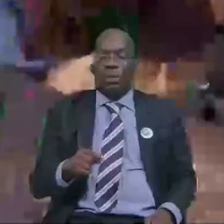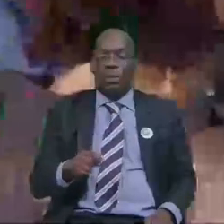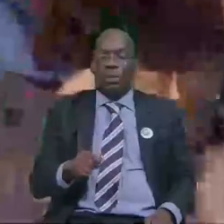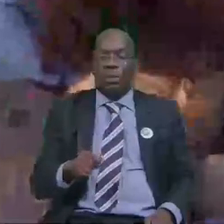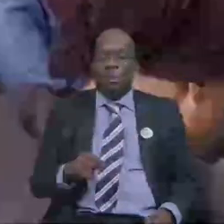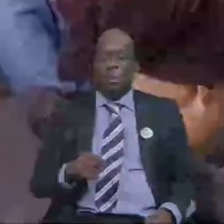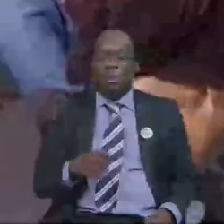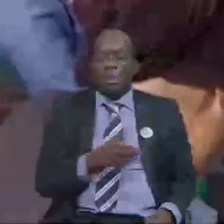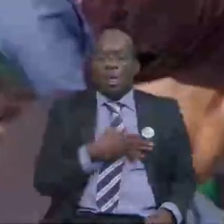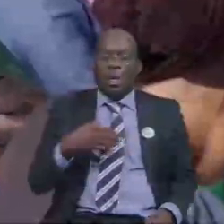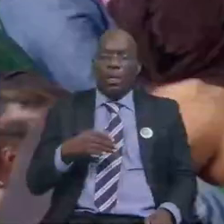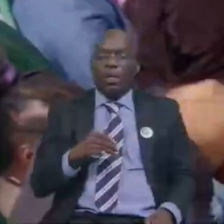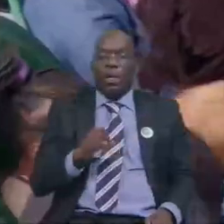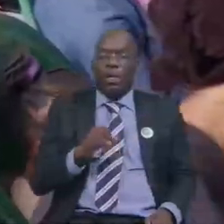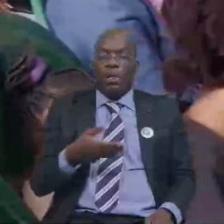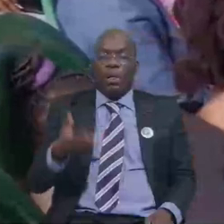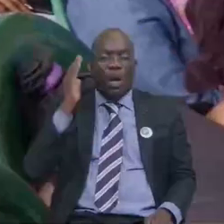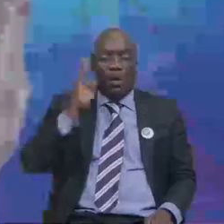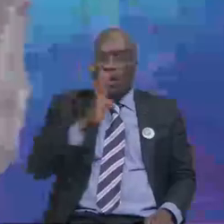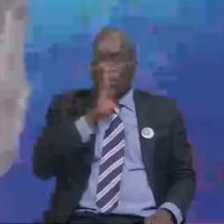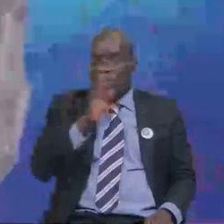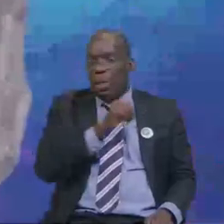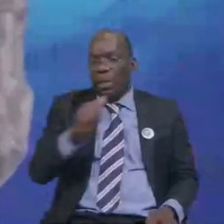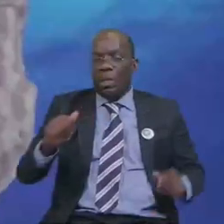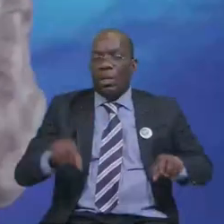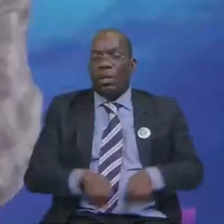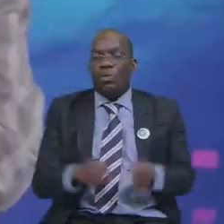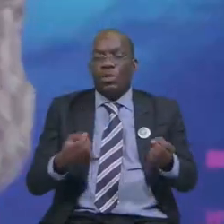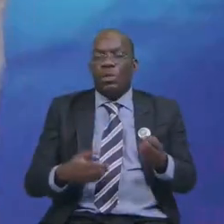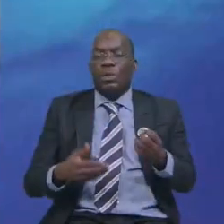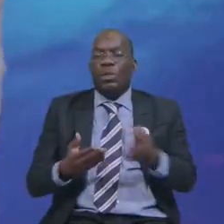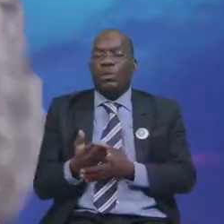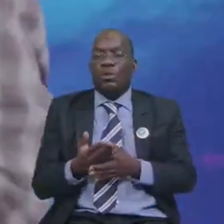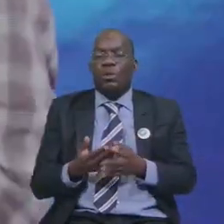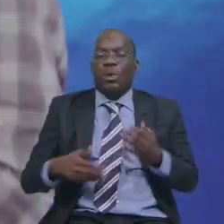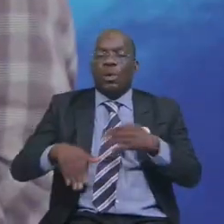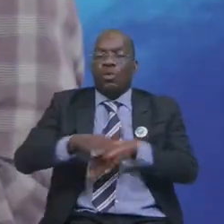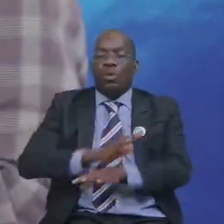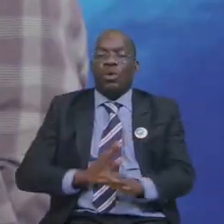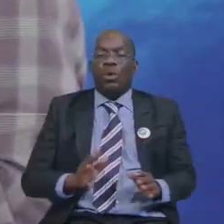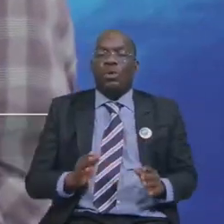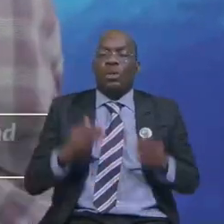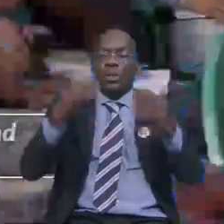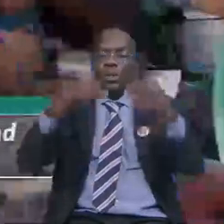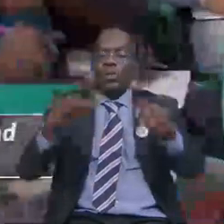Yoann limitations dans ta vie au nom de Jésus